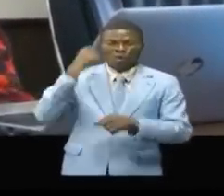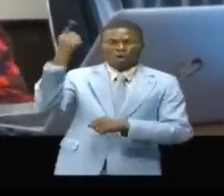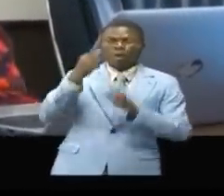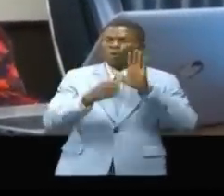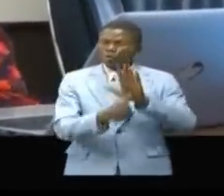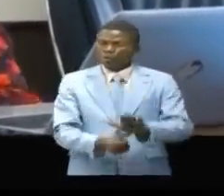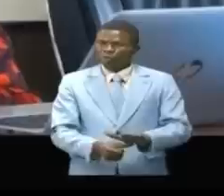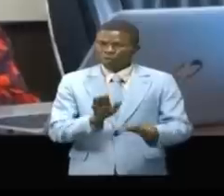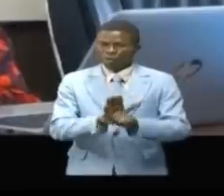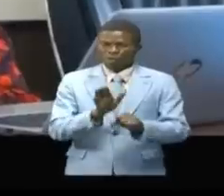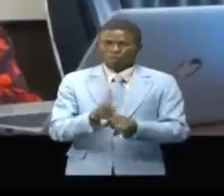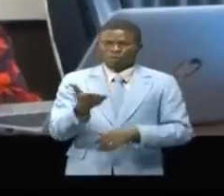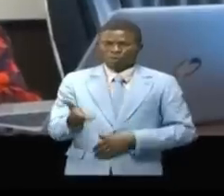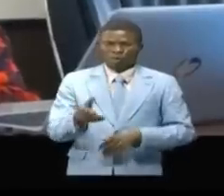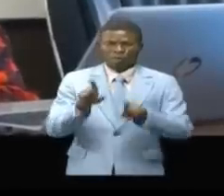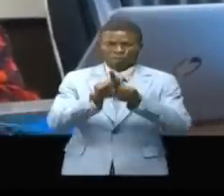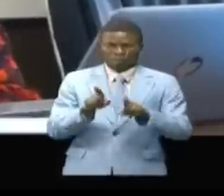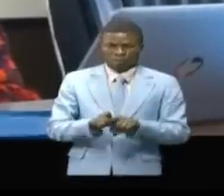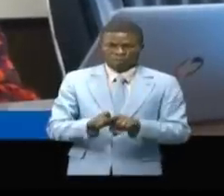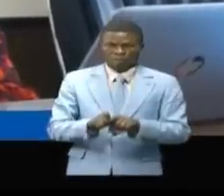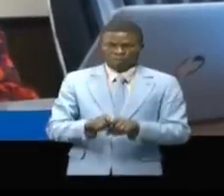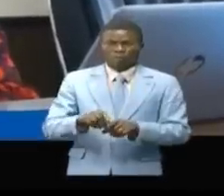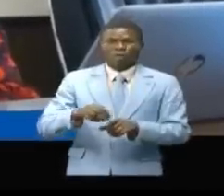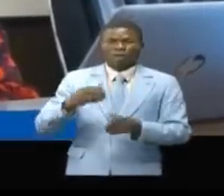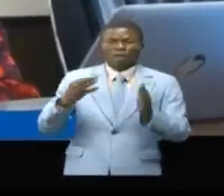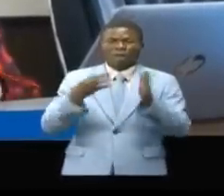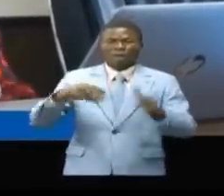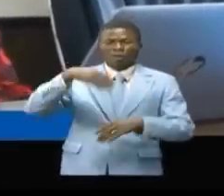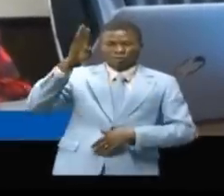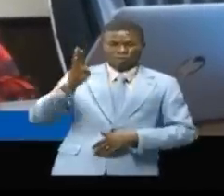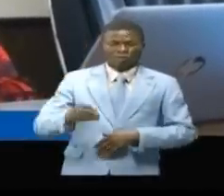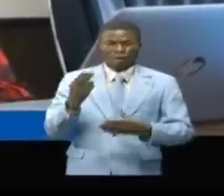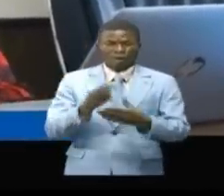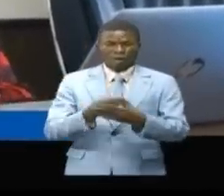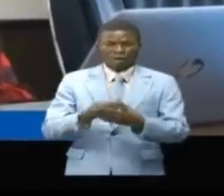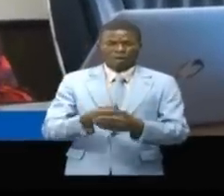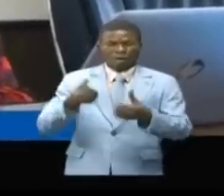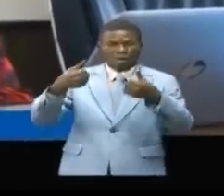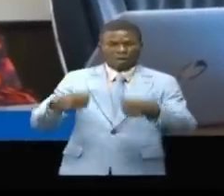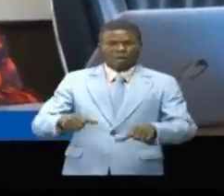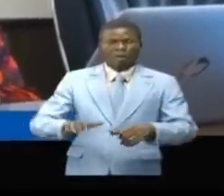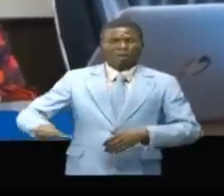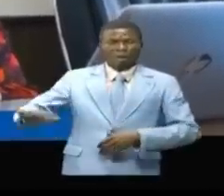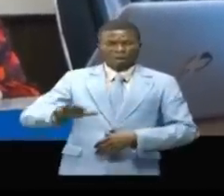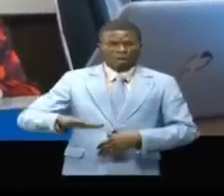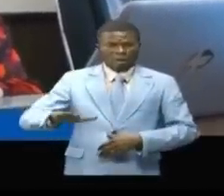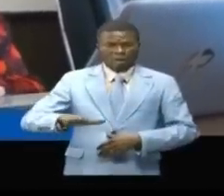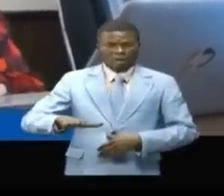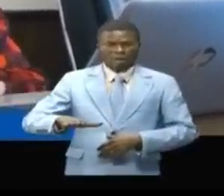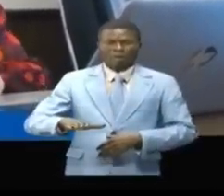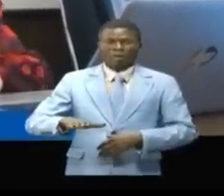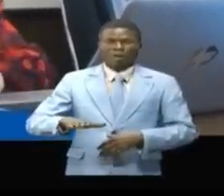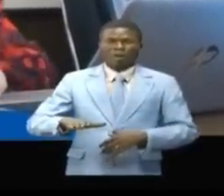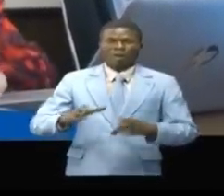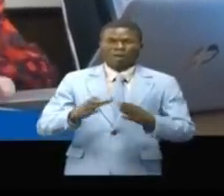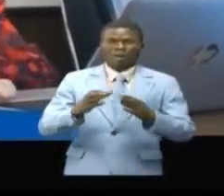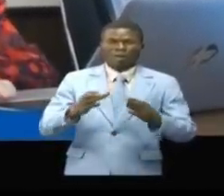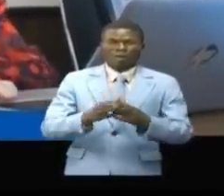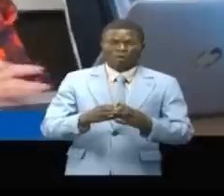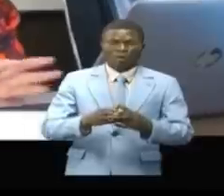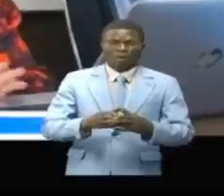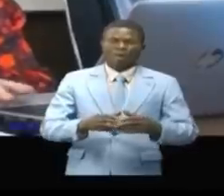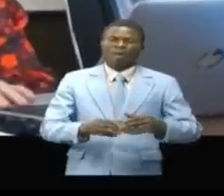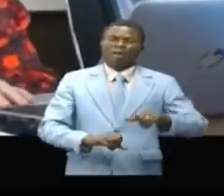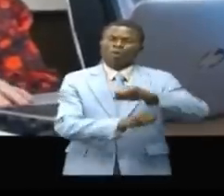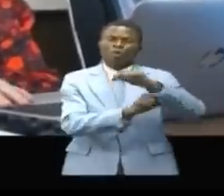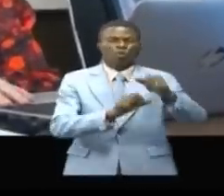marginalisées de la planète. Et aussi 80% d'entre eux résident dans des pays à revenus faibles ou intermédiaires.